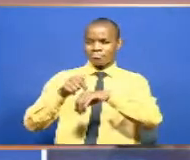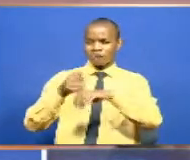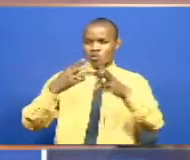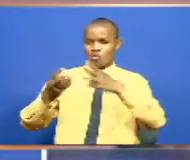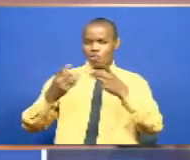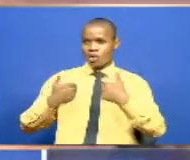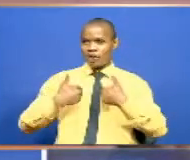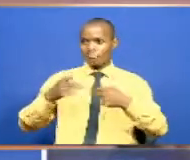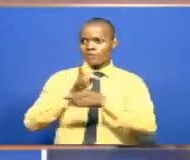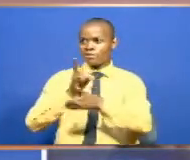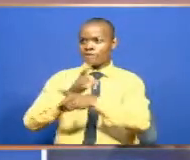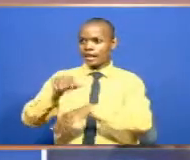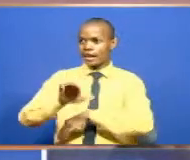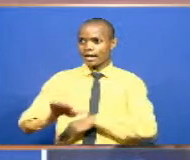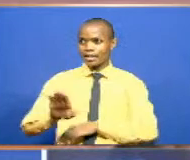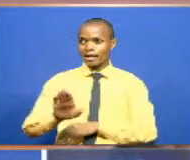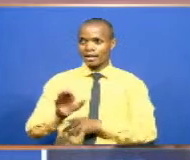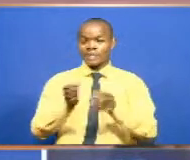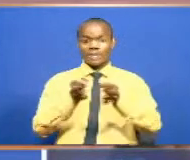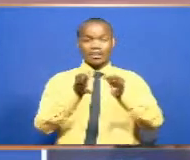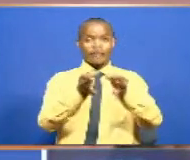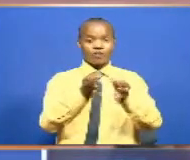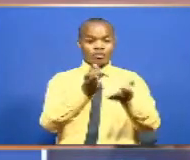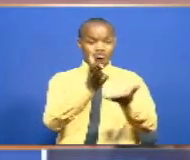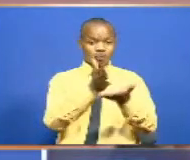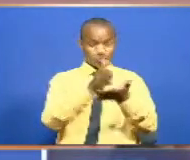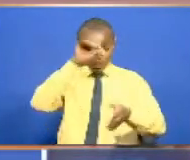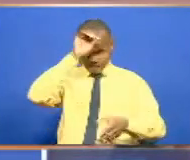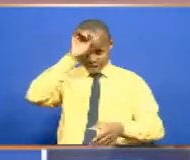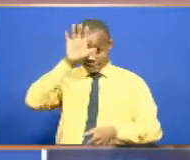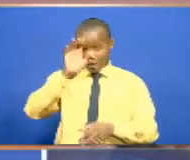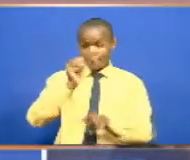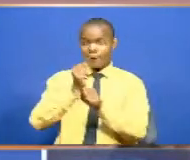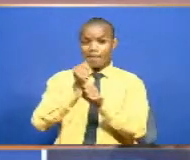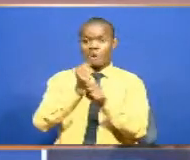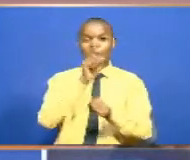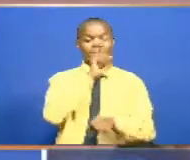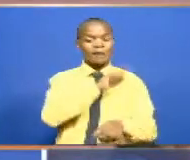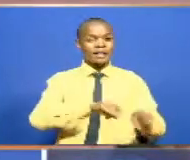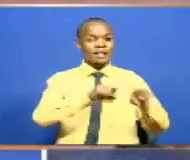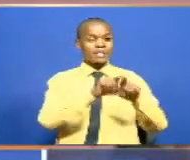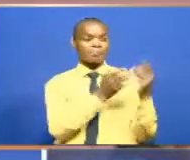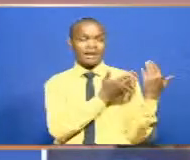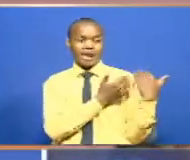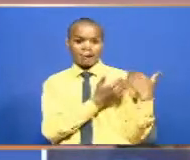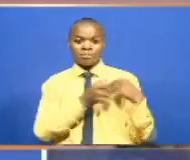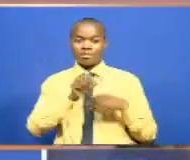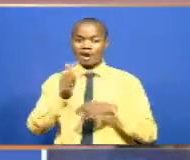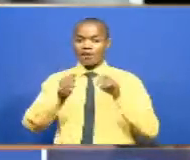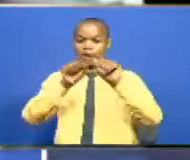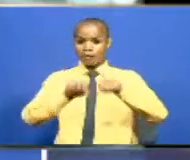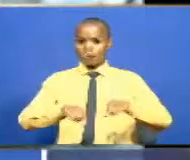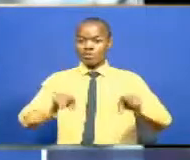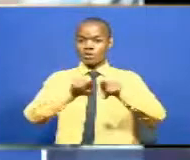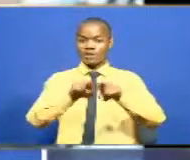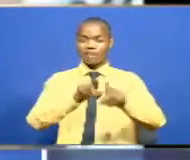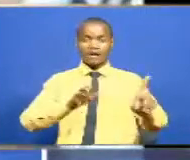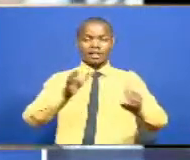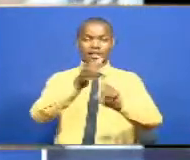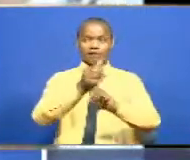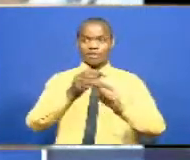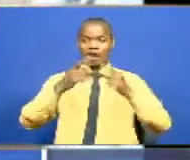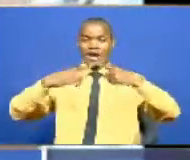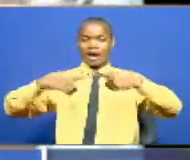hii. If these are the sacrifices we made, we expect others to make those sacrifices for us. Tangazo